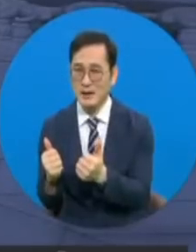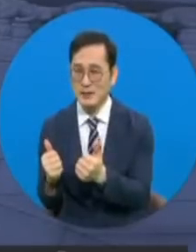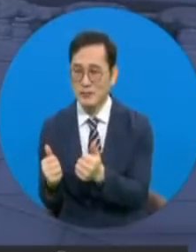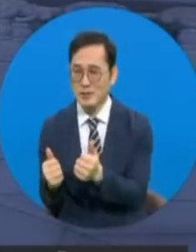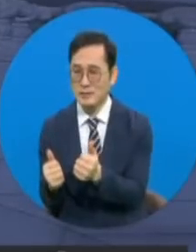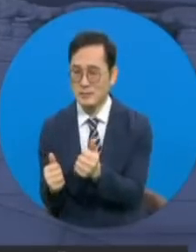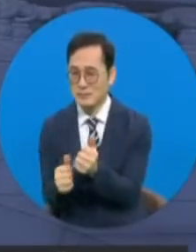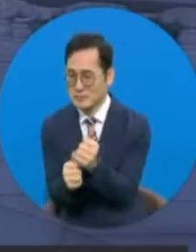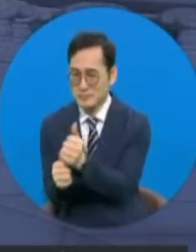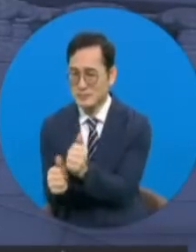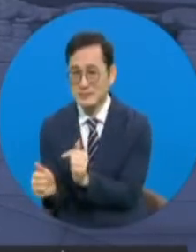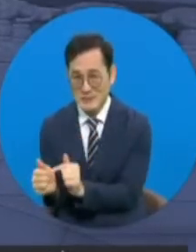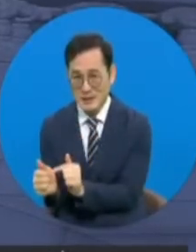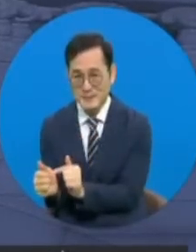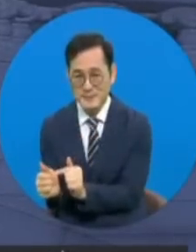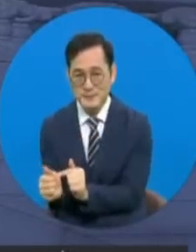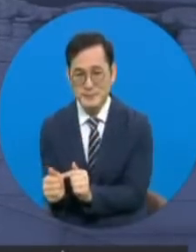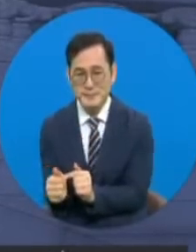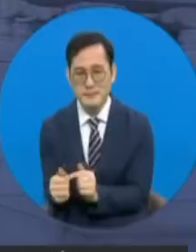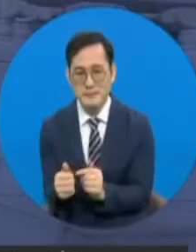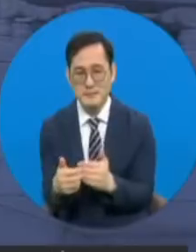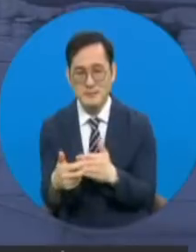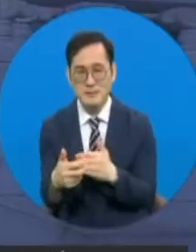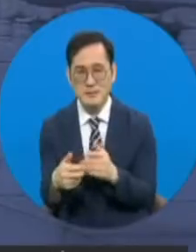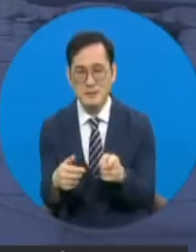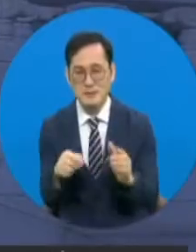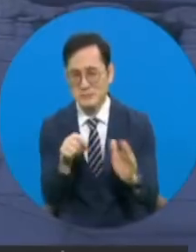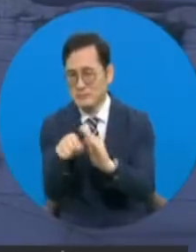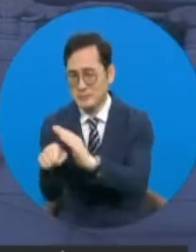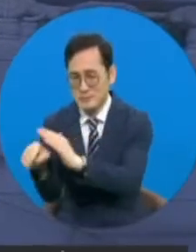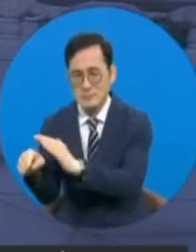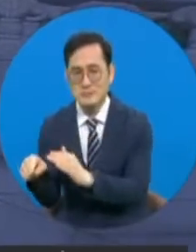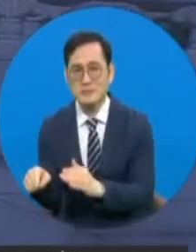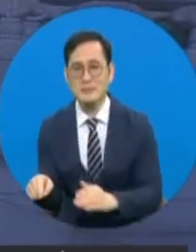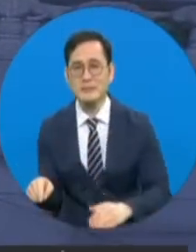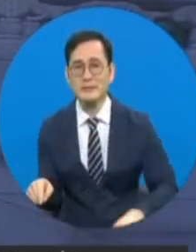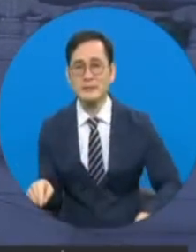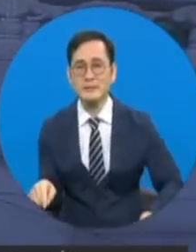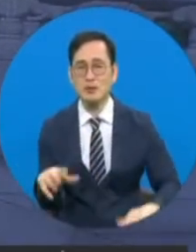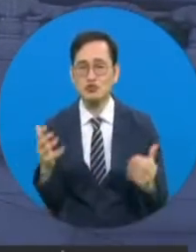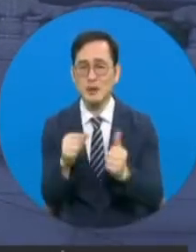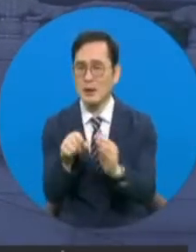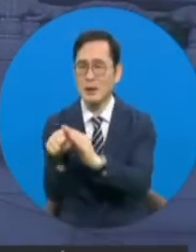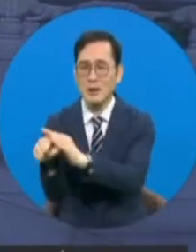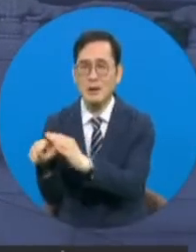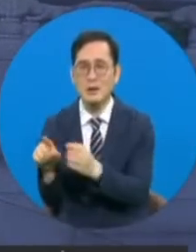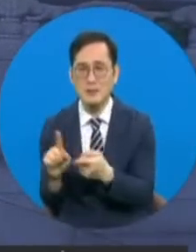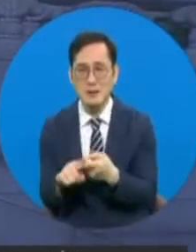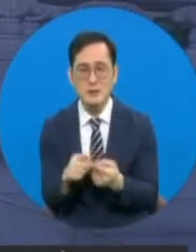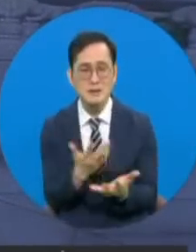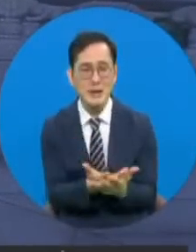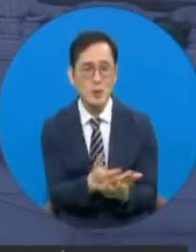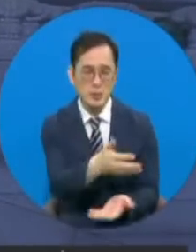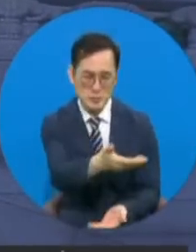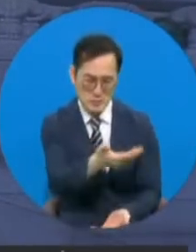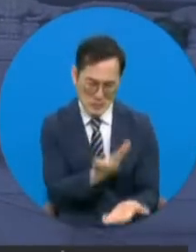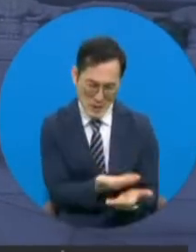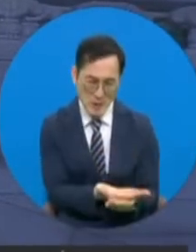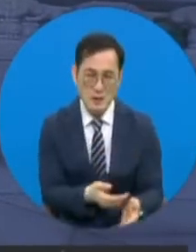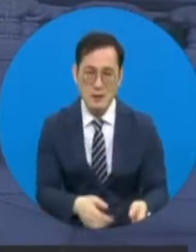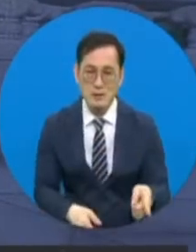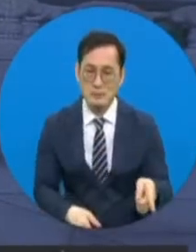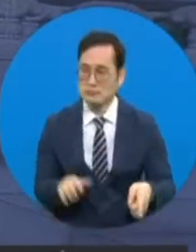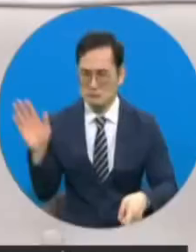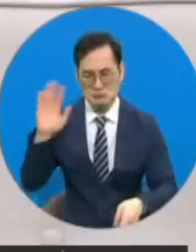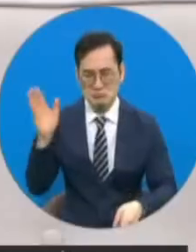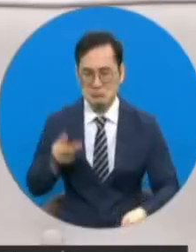사무처에 알려달라 그래야 동선을 좀 파악할 수 있다는 거였는데 의외로 사무처가 이거 못 준다 했어요 어떻게 보십니까